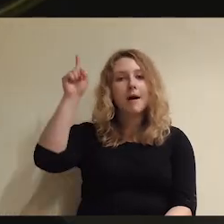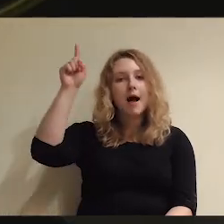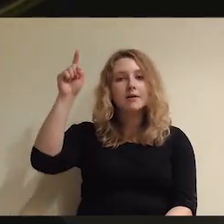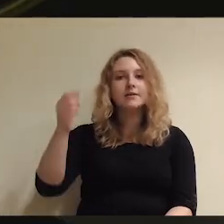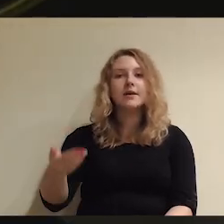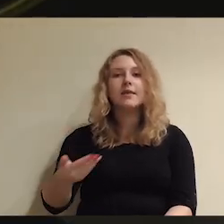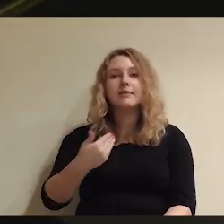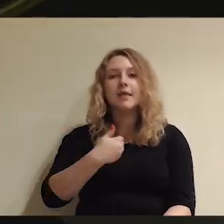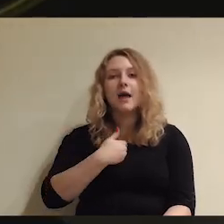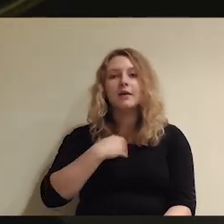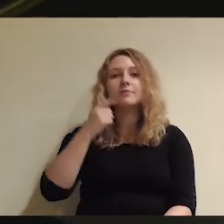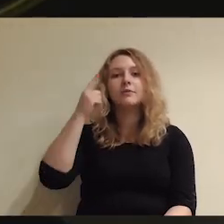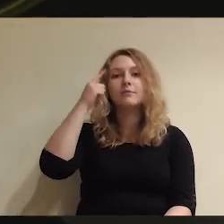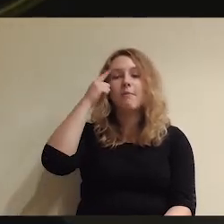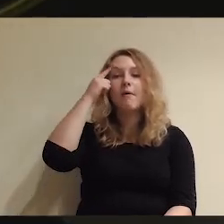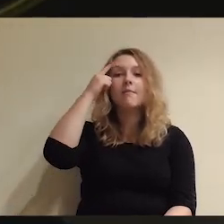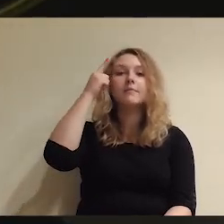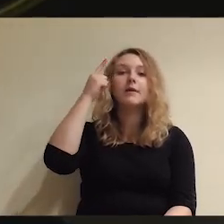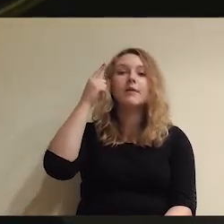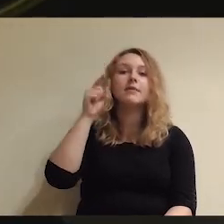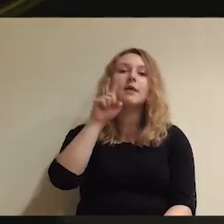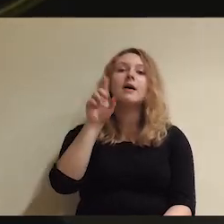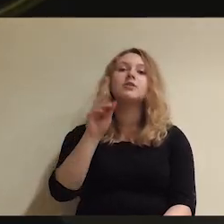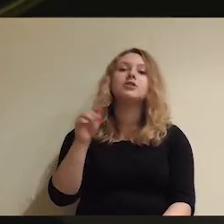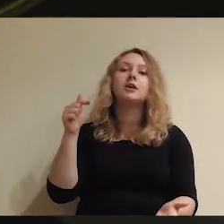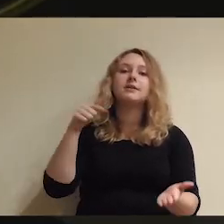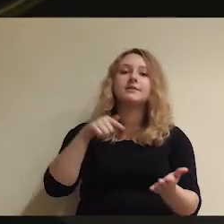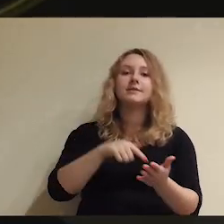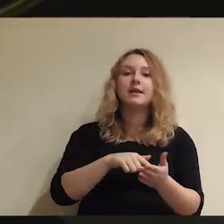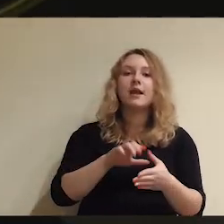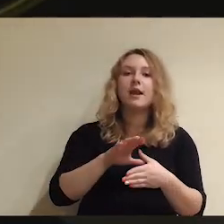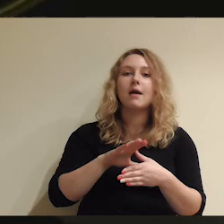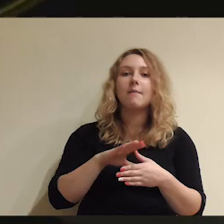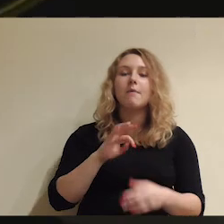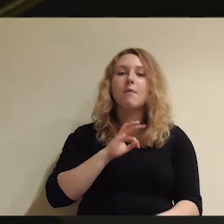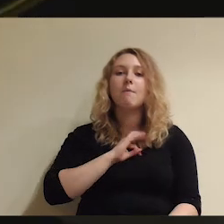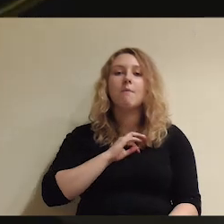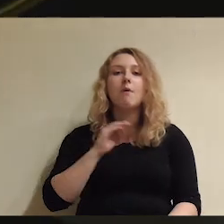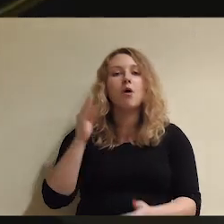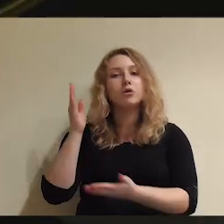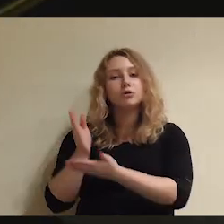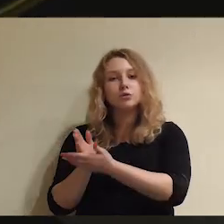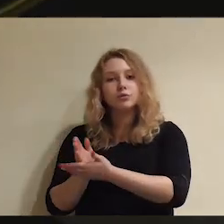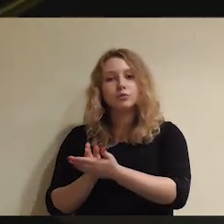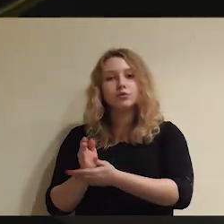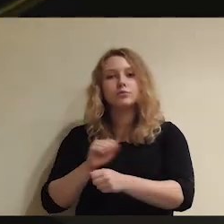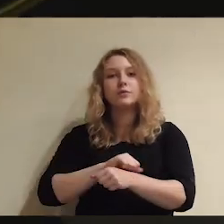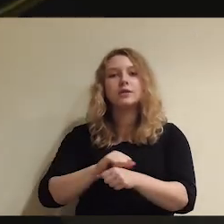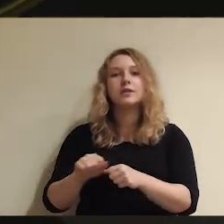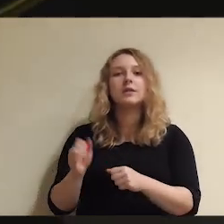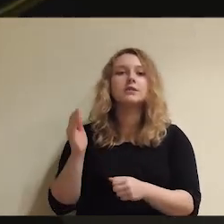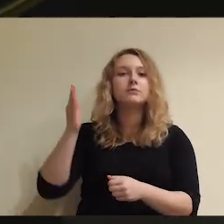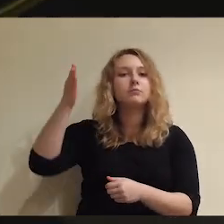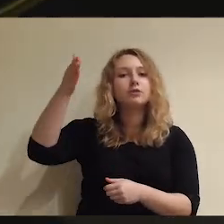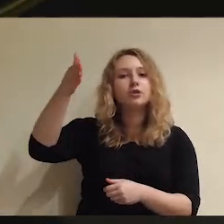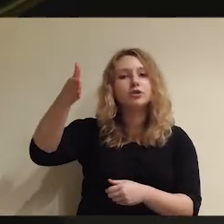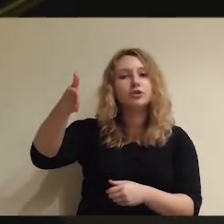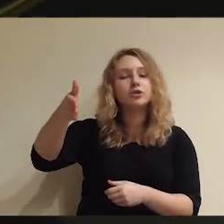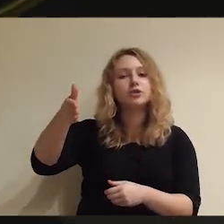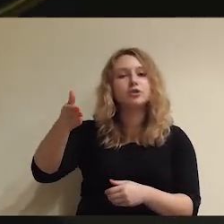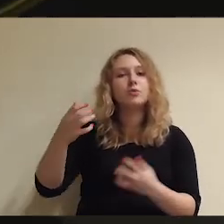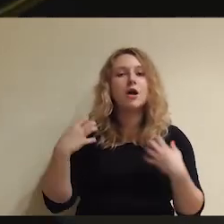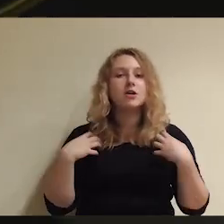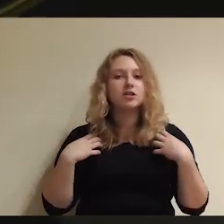Panie, daj mi pamiętać, że celem mojej służby tutaj jest